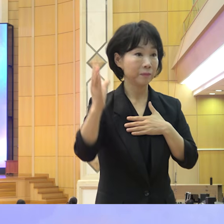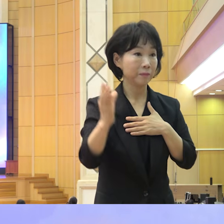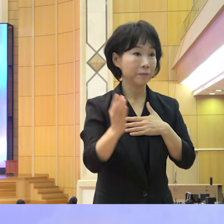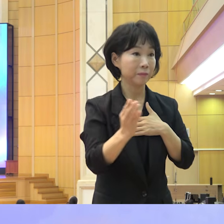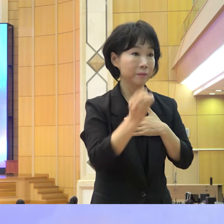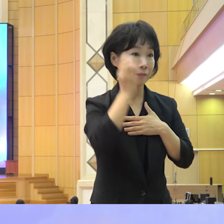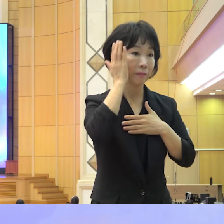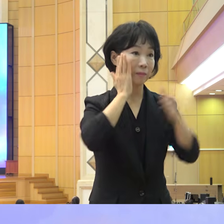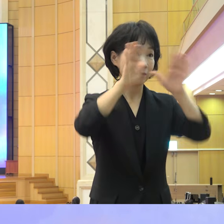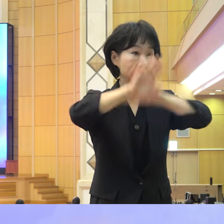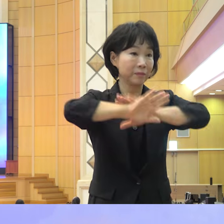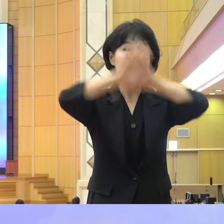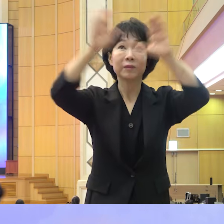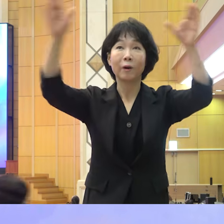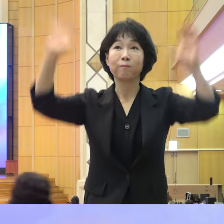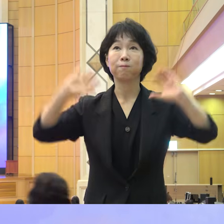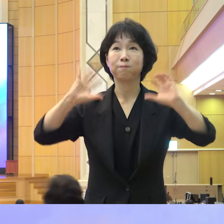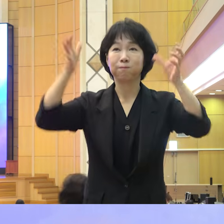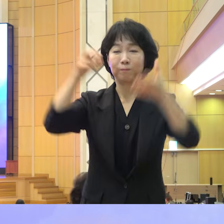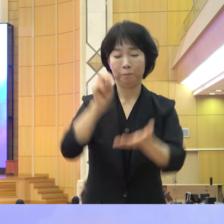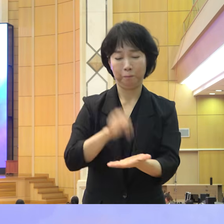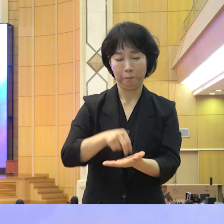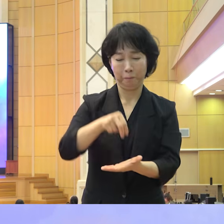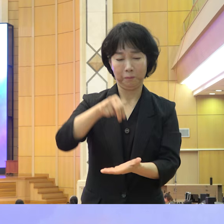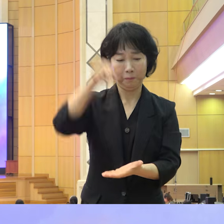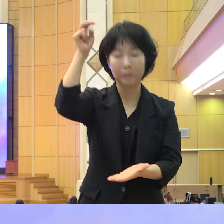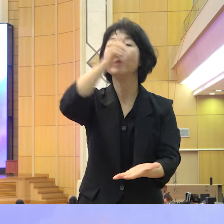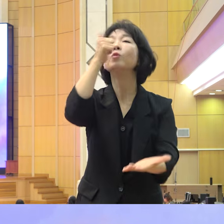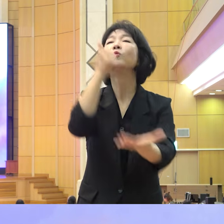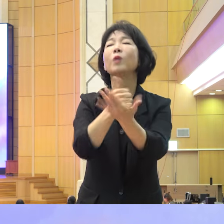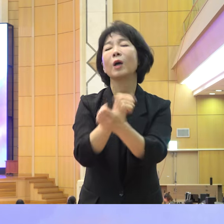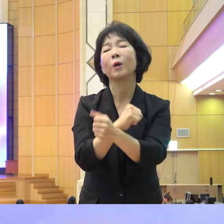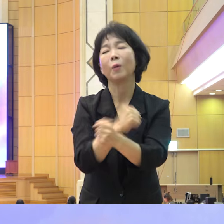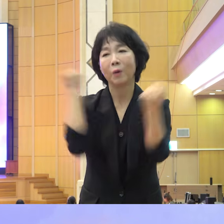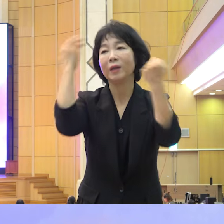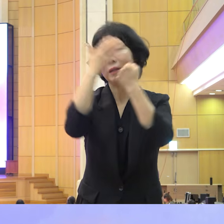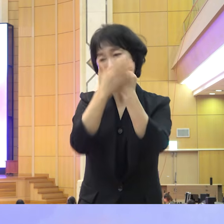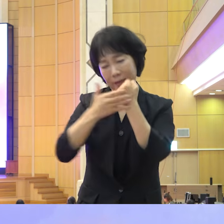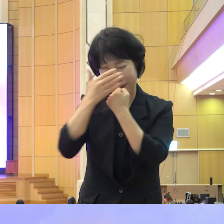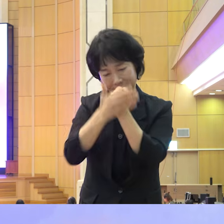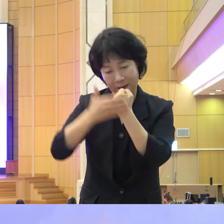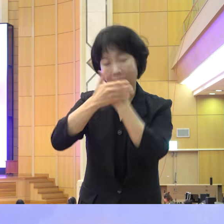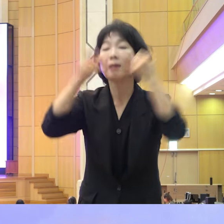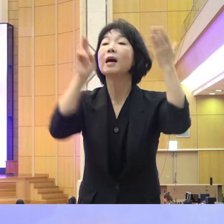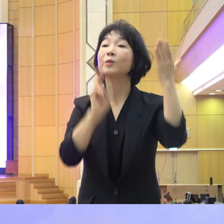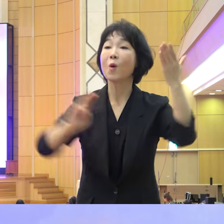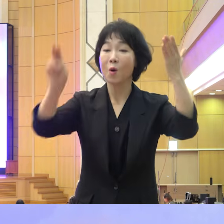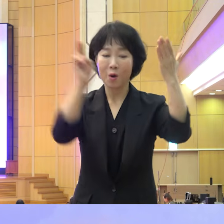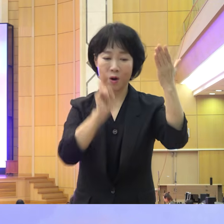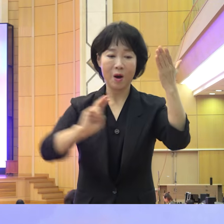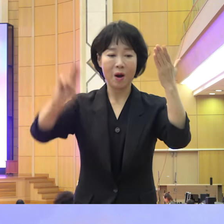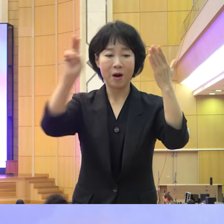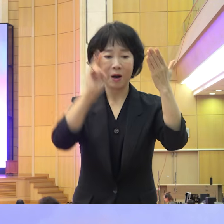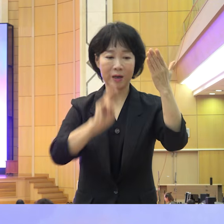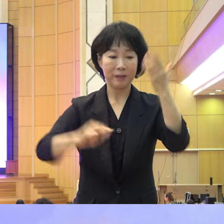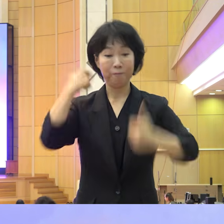거룩한 천국에 올라간 후에도 계속한 은혜의